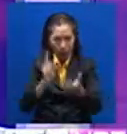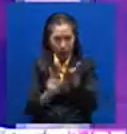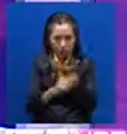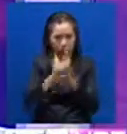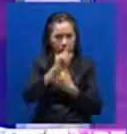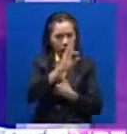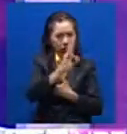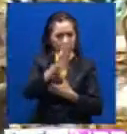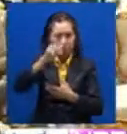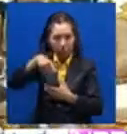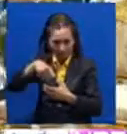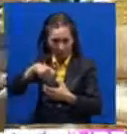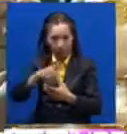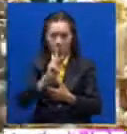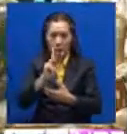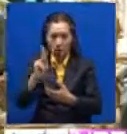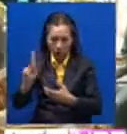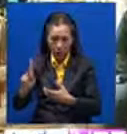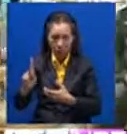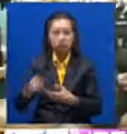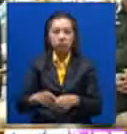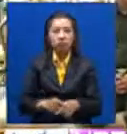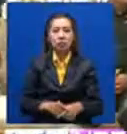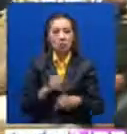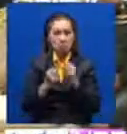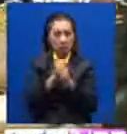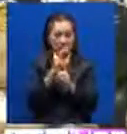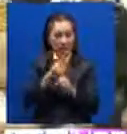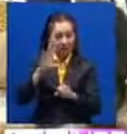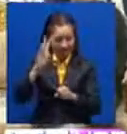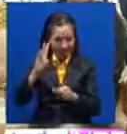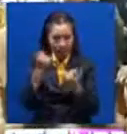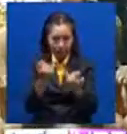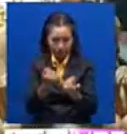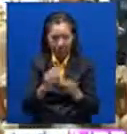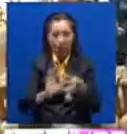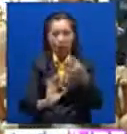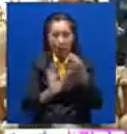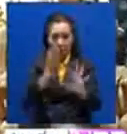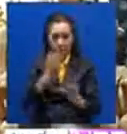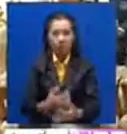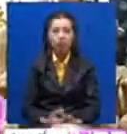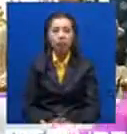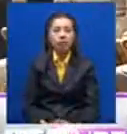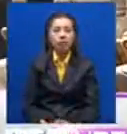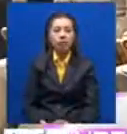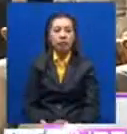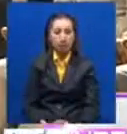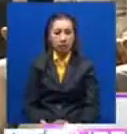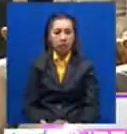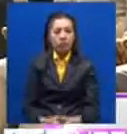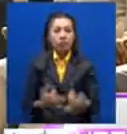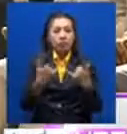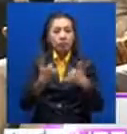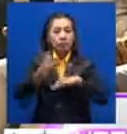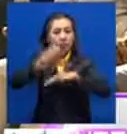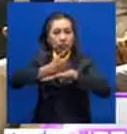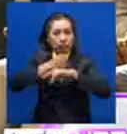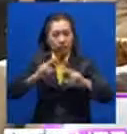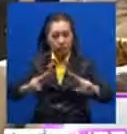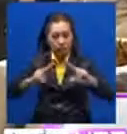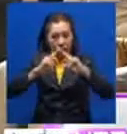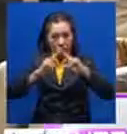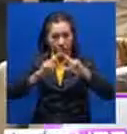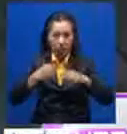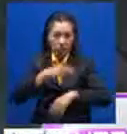กิโลกรัมค่ะนายยงยุทธยุทธวงศ์รองนายกรัฐมนตรีพร้อมด้วยนายแพทย์รัชตะรัชตะนาวินรัฐมนตรีว่า